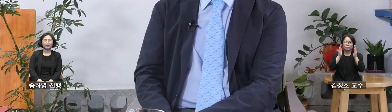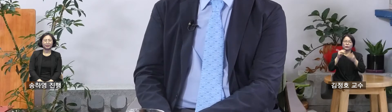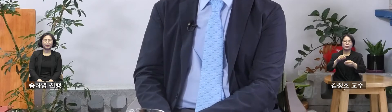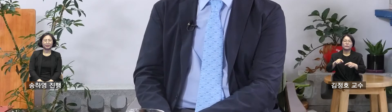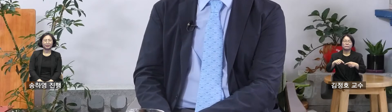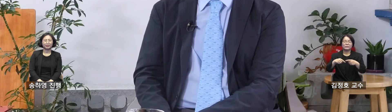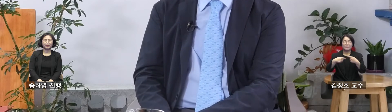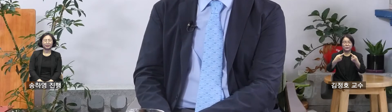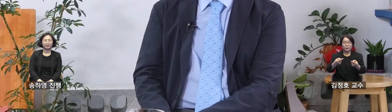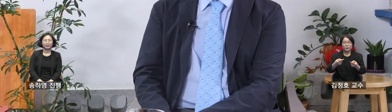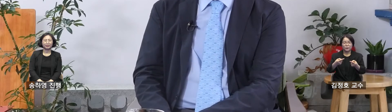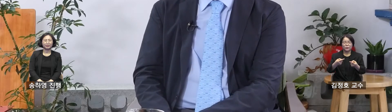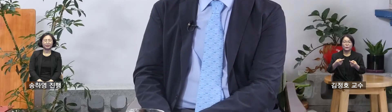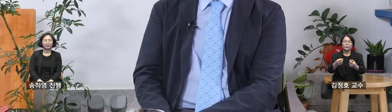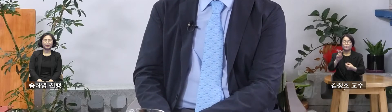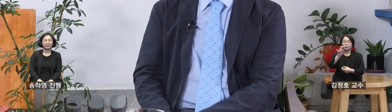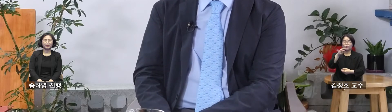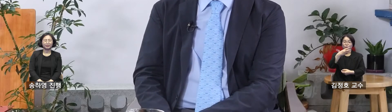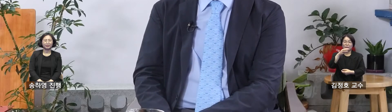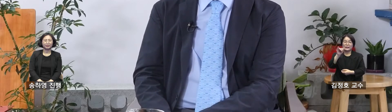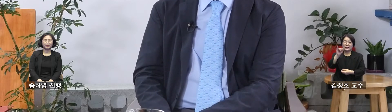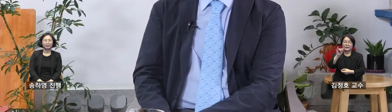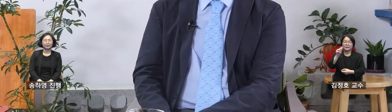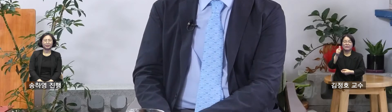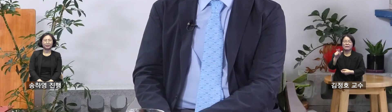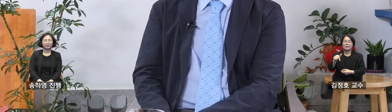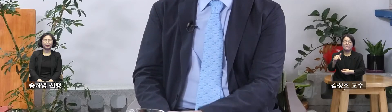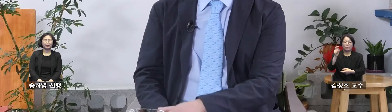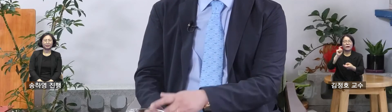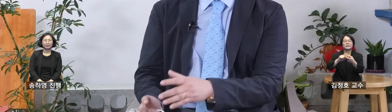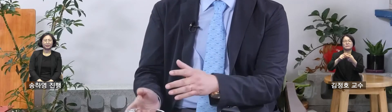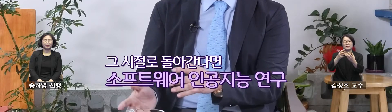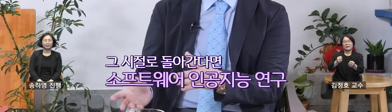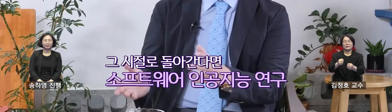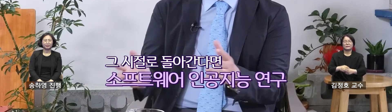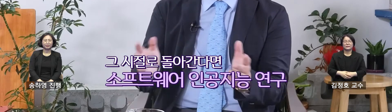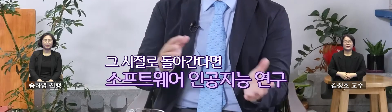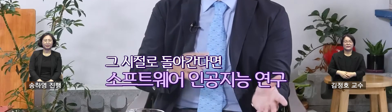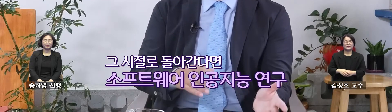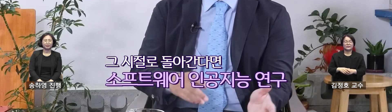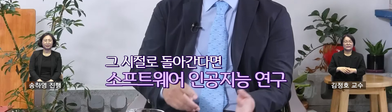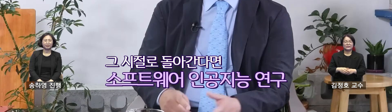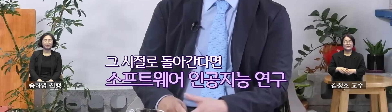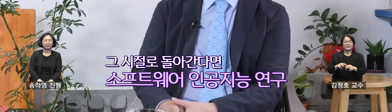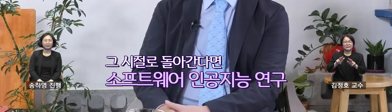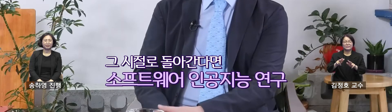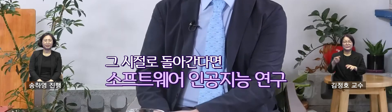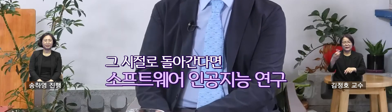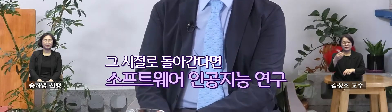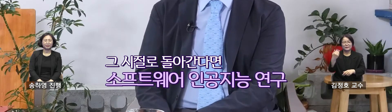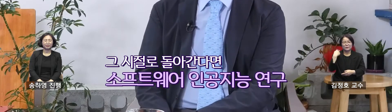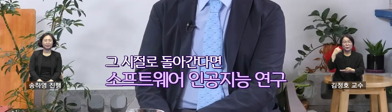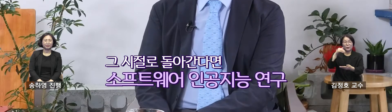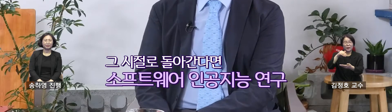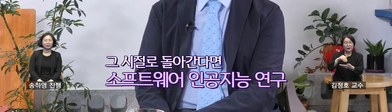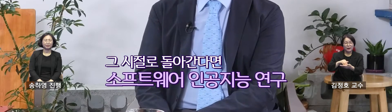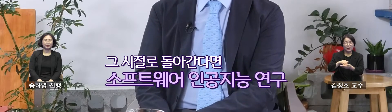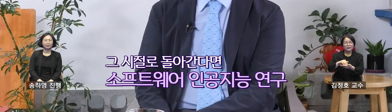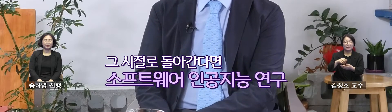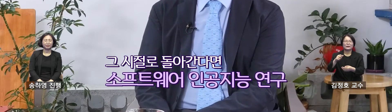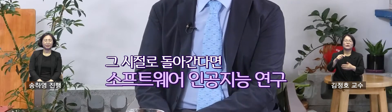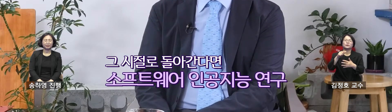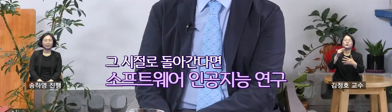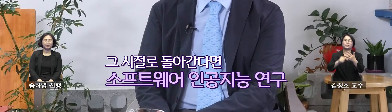보니까 물리학에 관심이 많았고요. 지금 다시 그 시간으로 대학생으로 돌아간다면 저는 이제